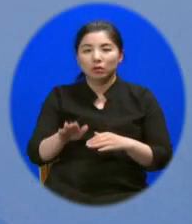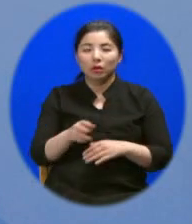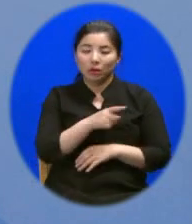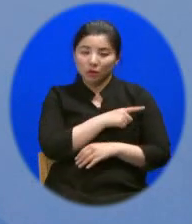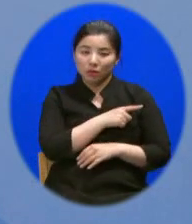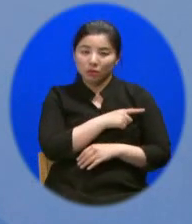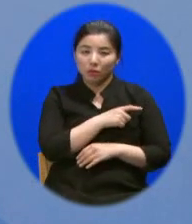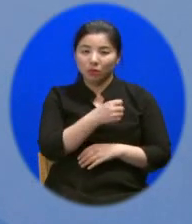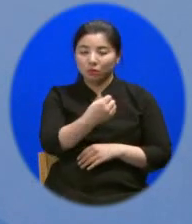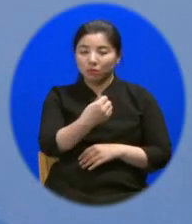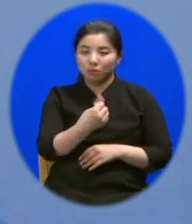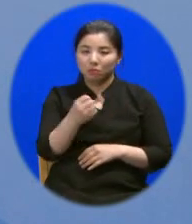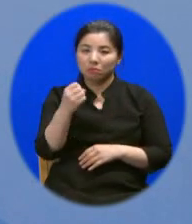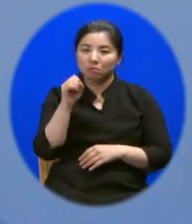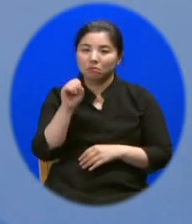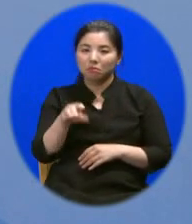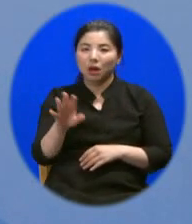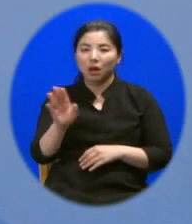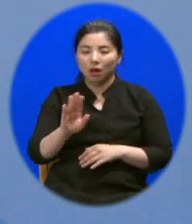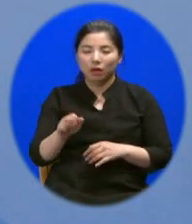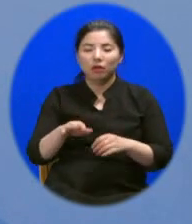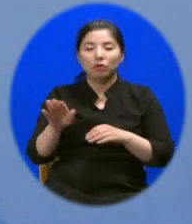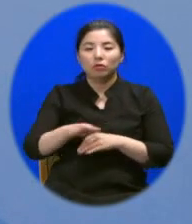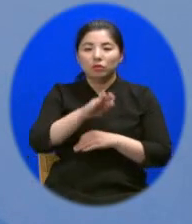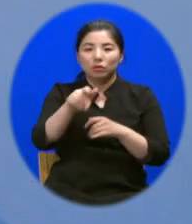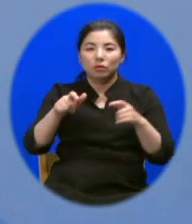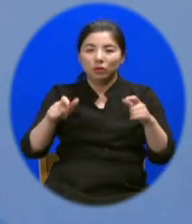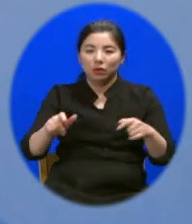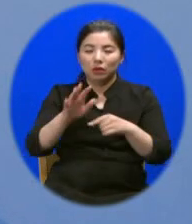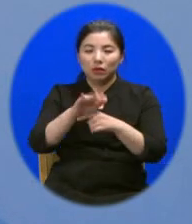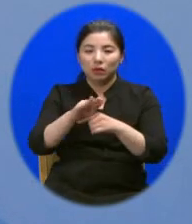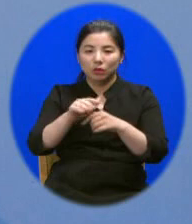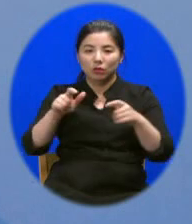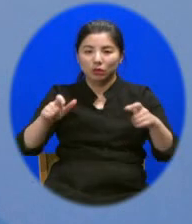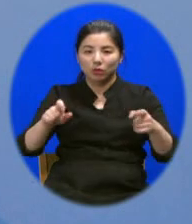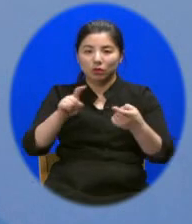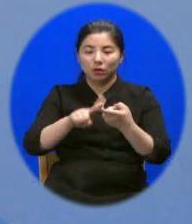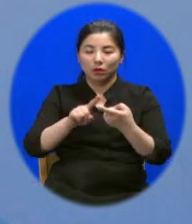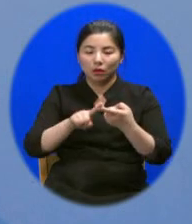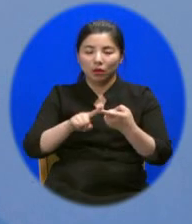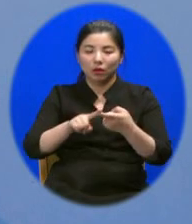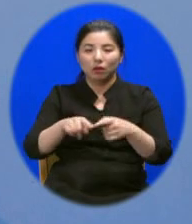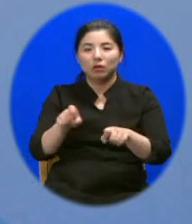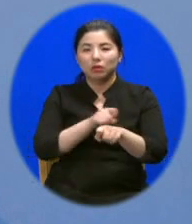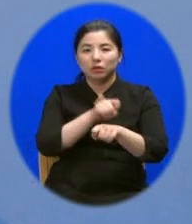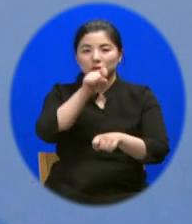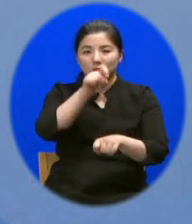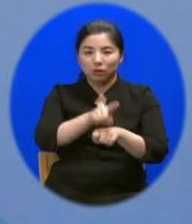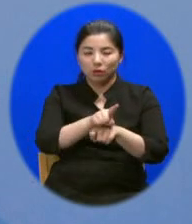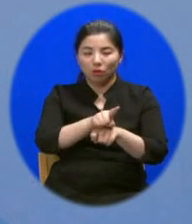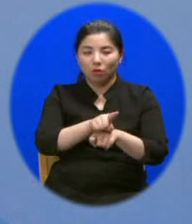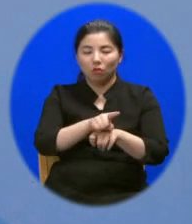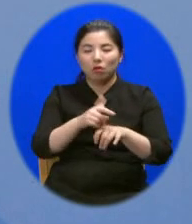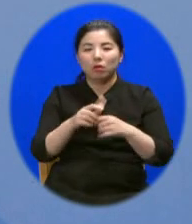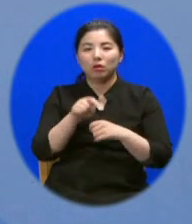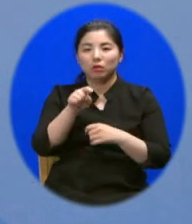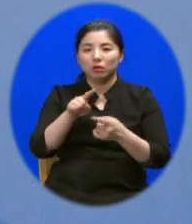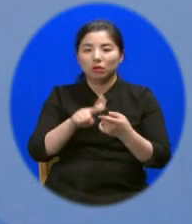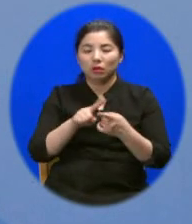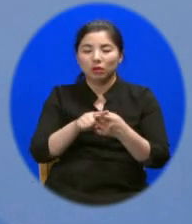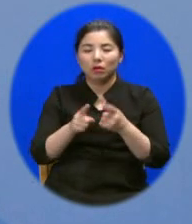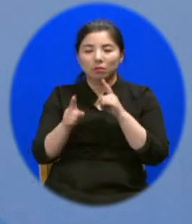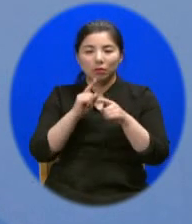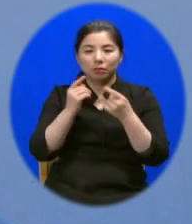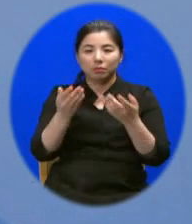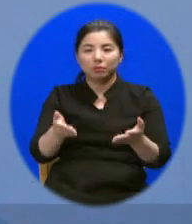이 무선 혹해서 언급 안 하신 우리 지역이 농촌지역 이라는 부분과 관련된 특성에서 비롯된 그 문제를 좀